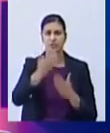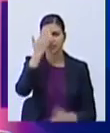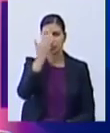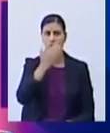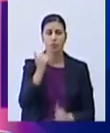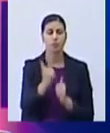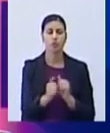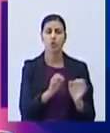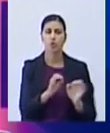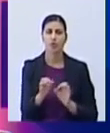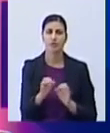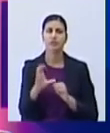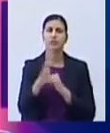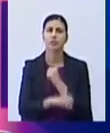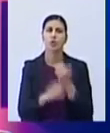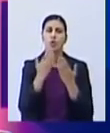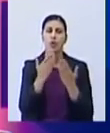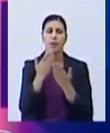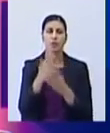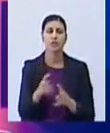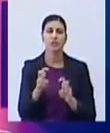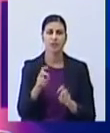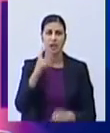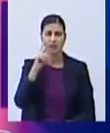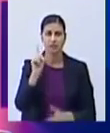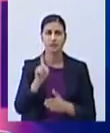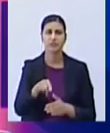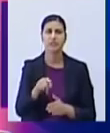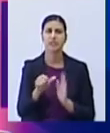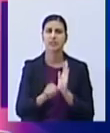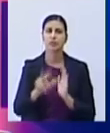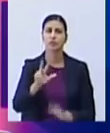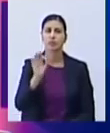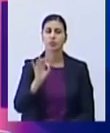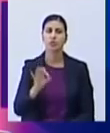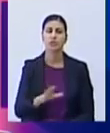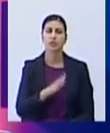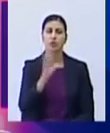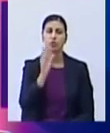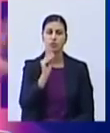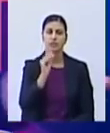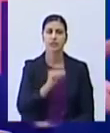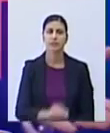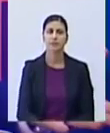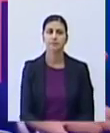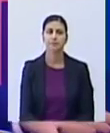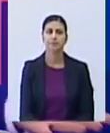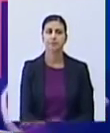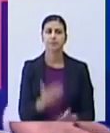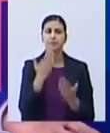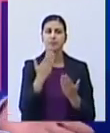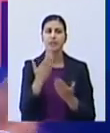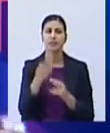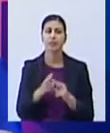dar ovul twist, bologamul kit, hobis, mihedvitac, guaxo, ce ni s-a zugat, კითხები